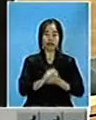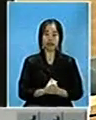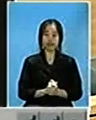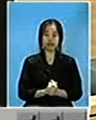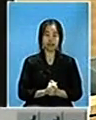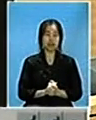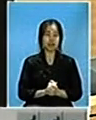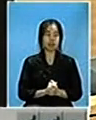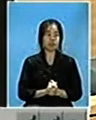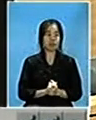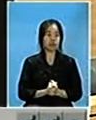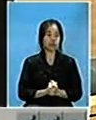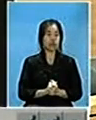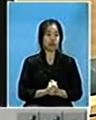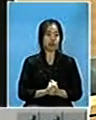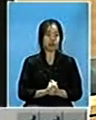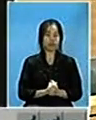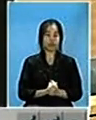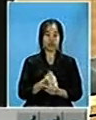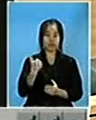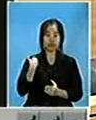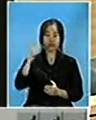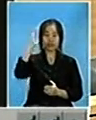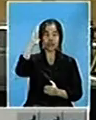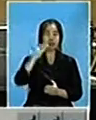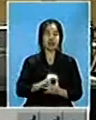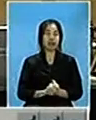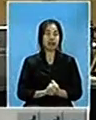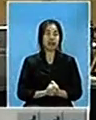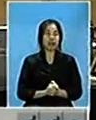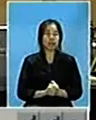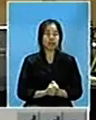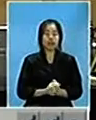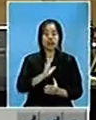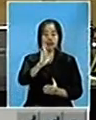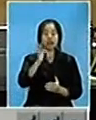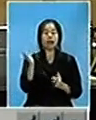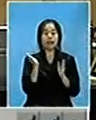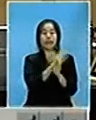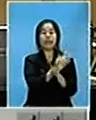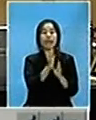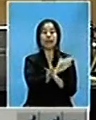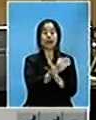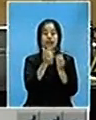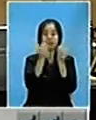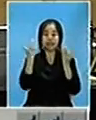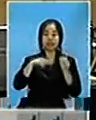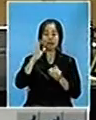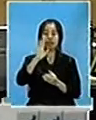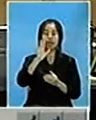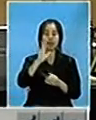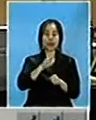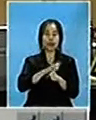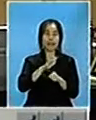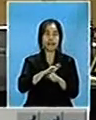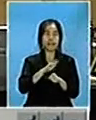มีเพื่อนสมาชิกประท้วง ท่านพิเชษฐ์เขาไปเรื่องศาลรัฐธรรมนูญแล้วครับผ่านไปแล้วพอละวัชระคุณก็ต้อง